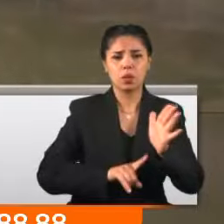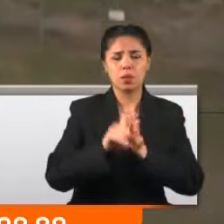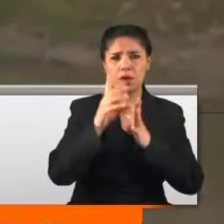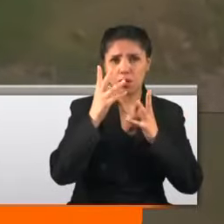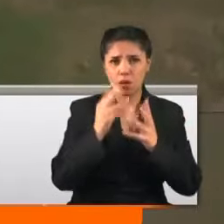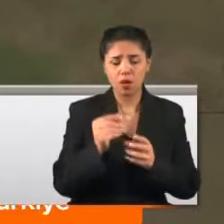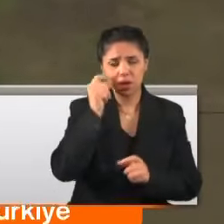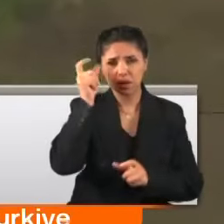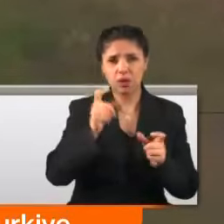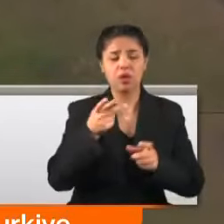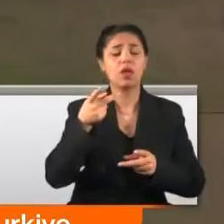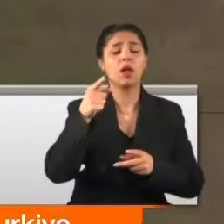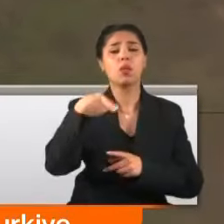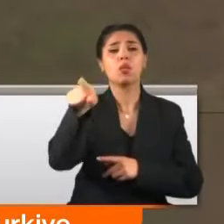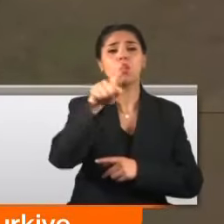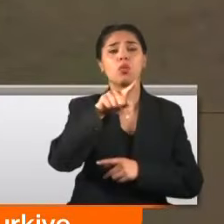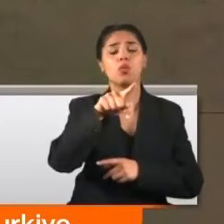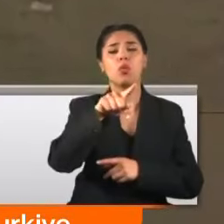kıl payı atlattı.